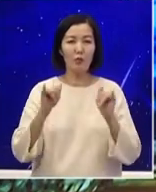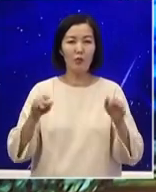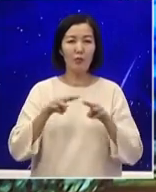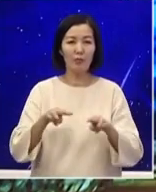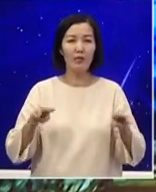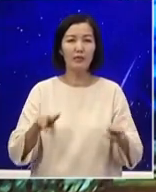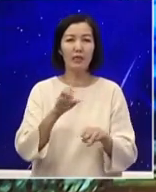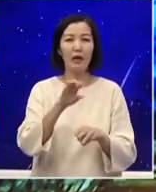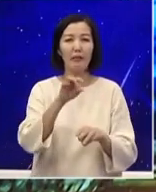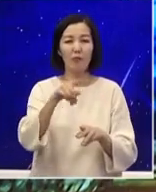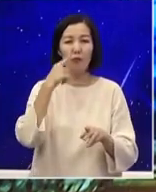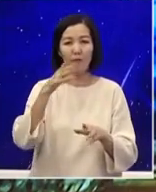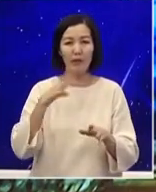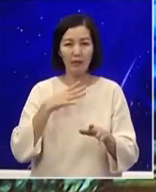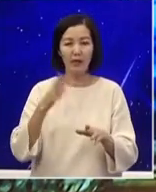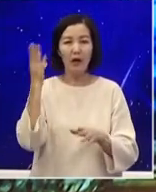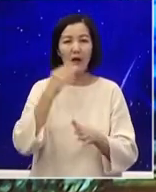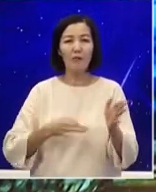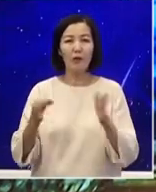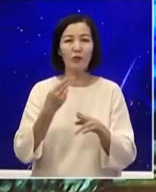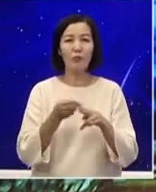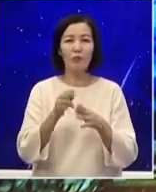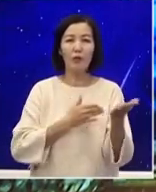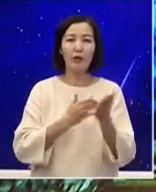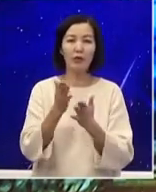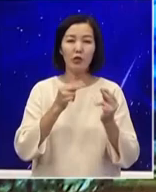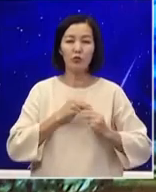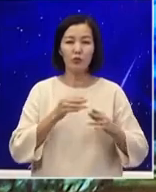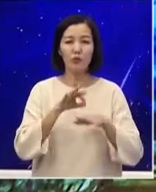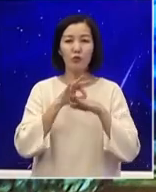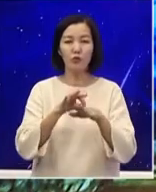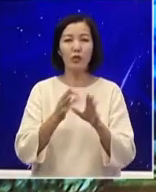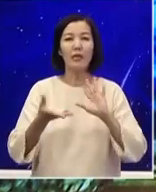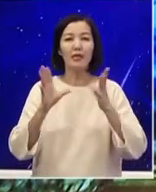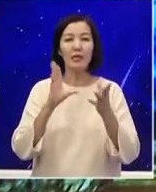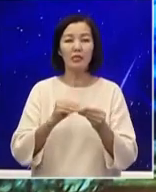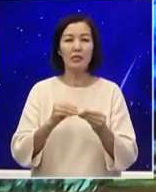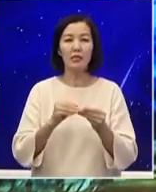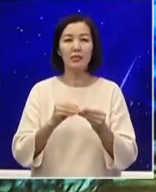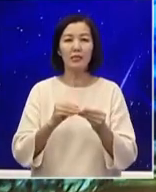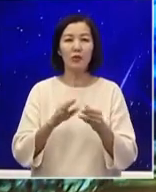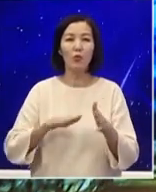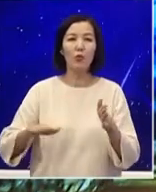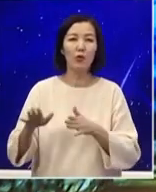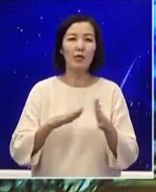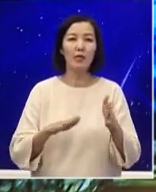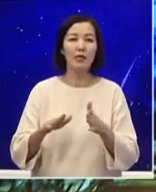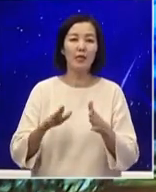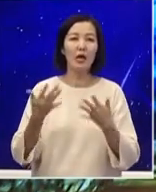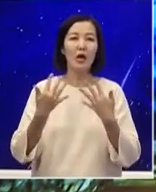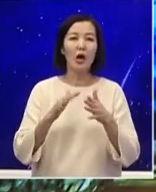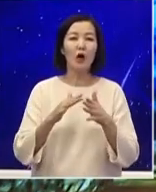министрі Бейбіт Атамқұлов мәлімдеді. Алматы облысы да бұл бағытта жұмыс қарқынды. Нәтижесі де айқын, өңірлер